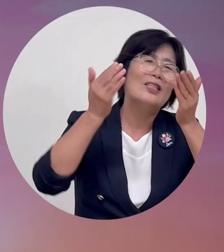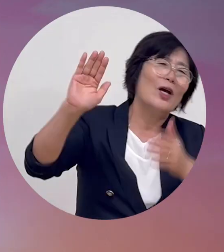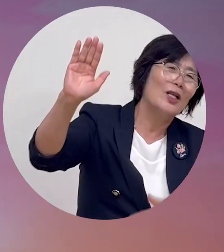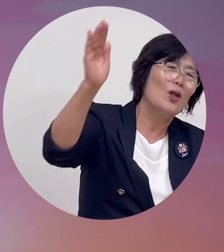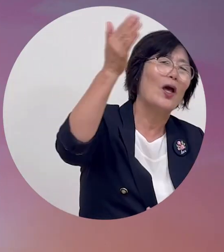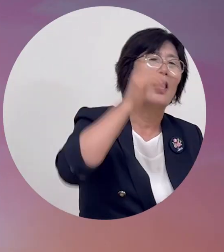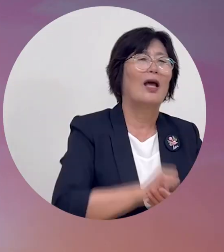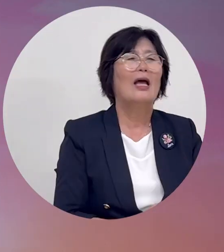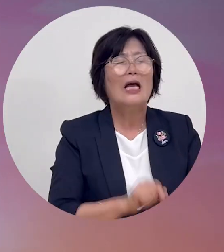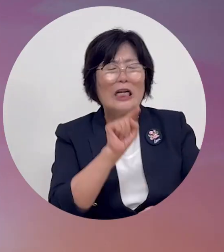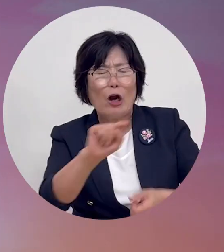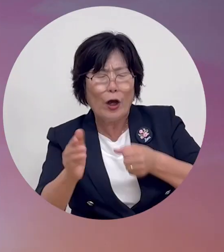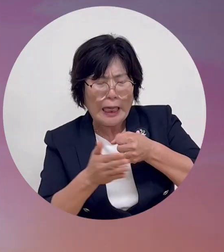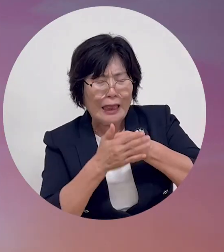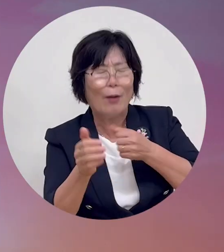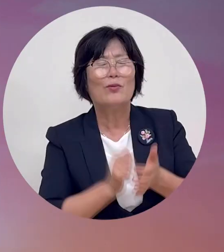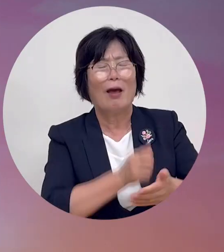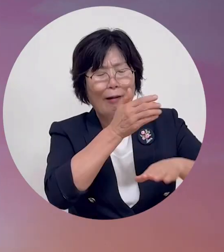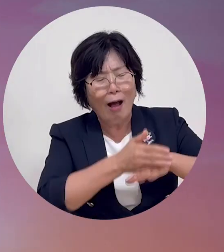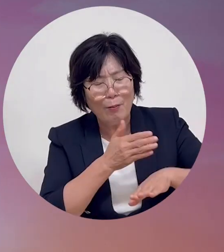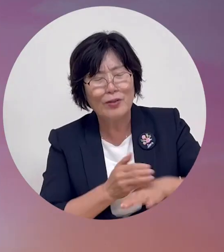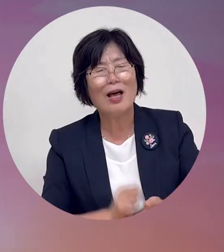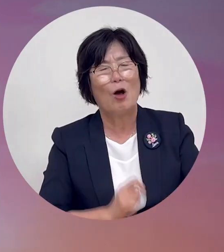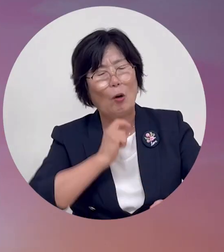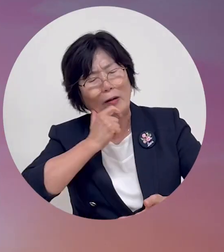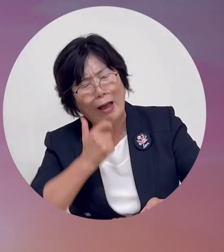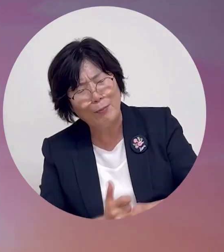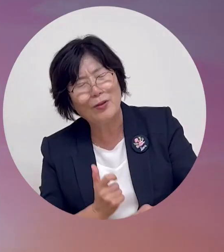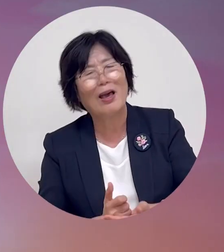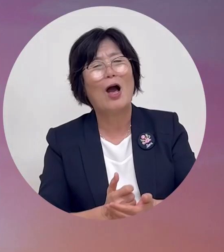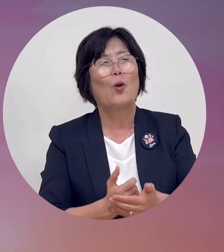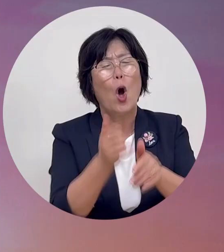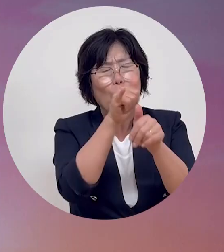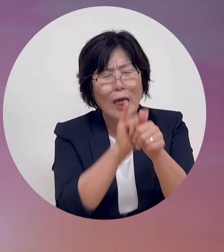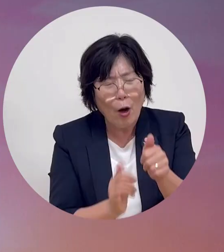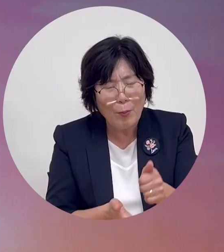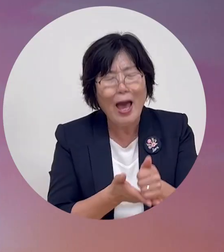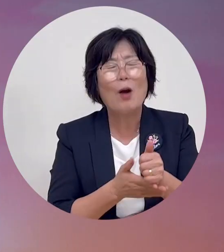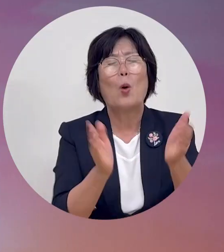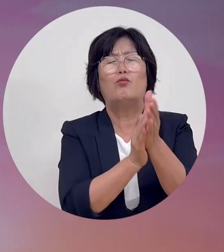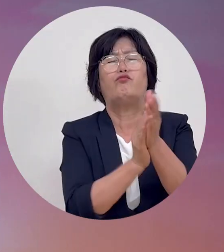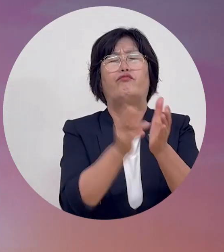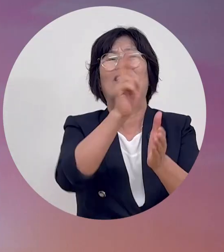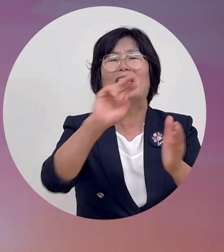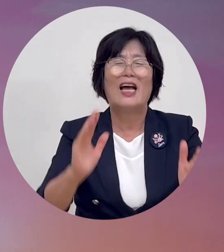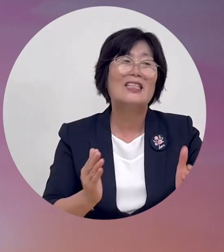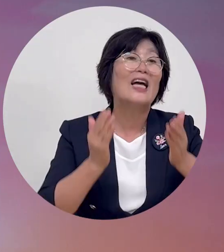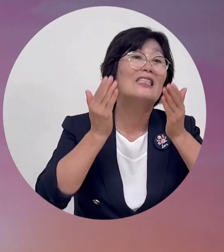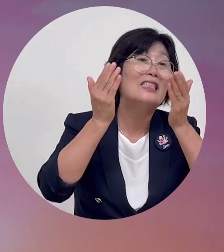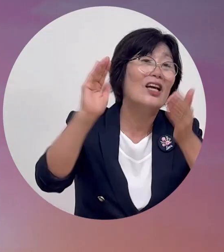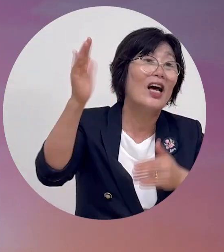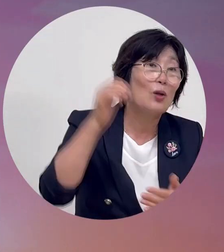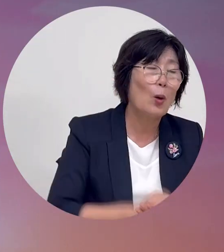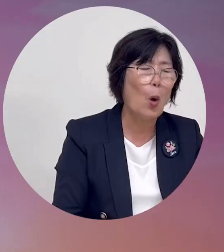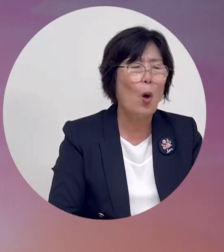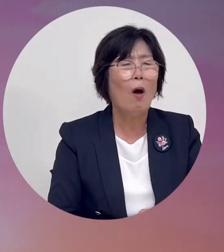그래서 감사하고 감격하고 경배하고 찬양하는. 그렇게 안 하는데 하나님이